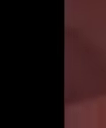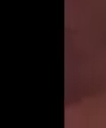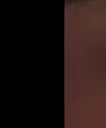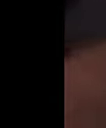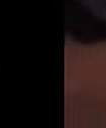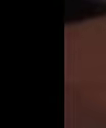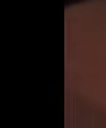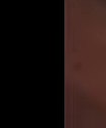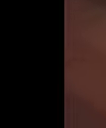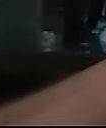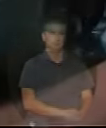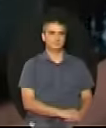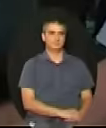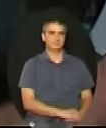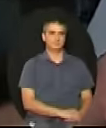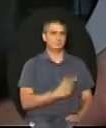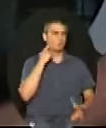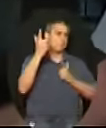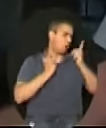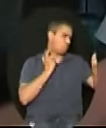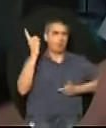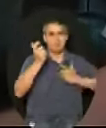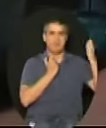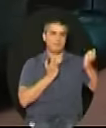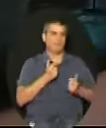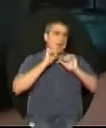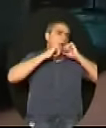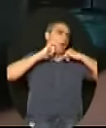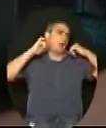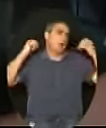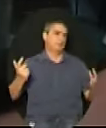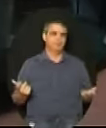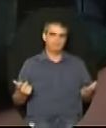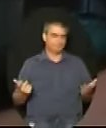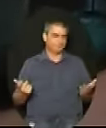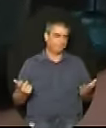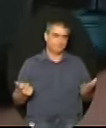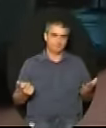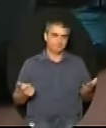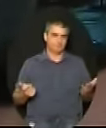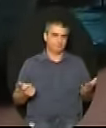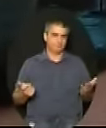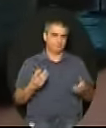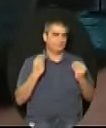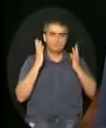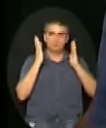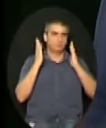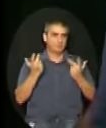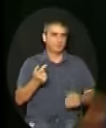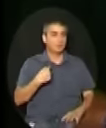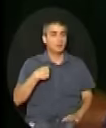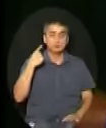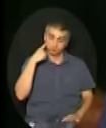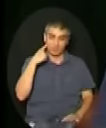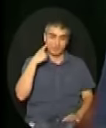פתאום משום מקום, גשם של יריות, בומים. צרחות, משהו מזעזע.